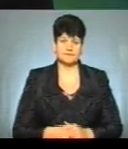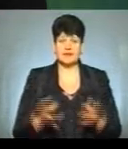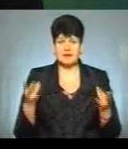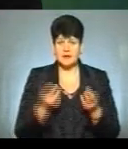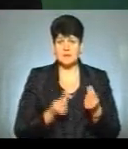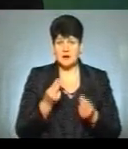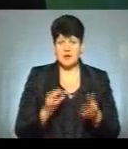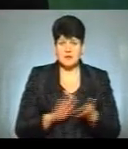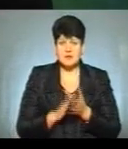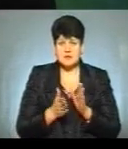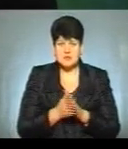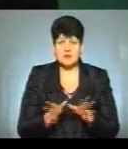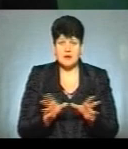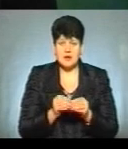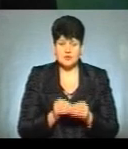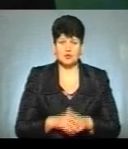Треба грати злажено,